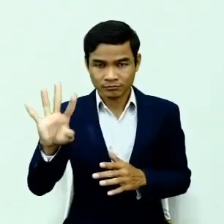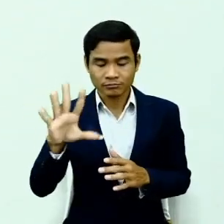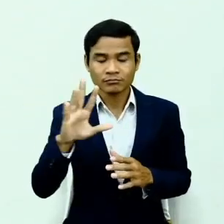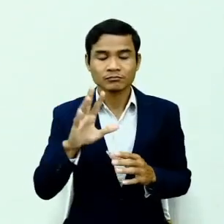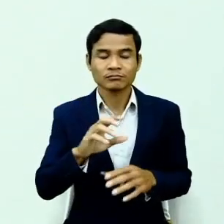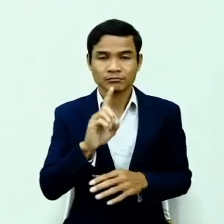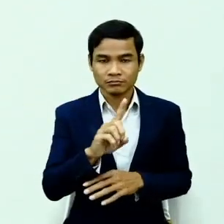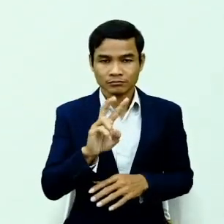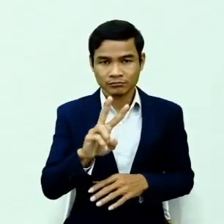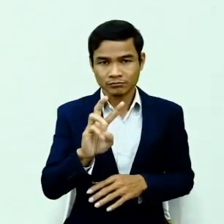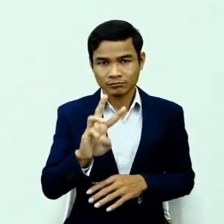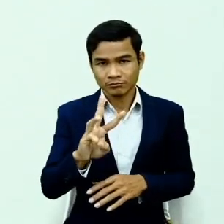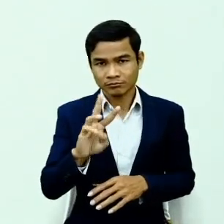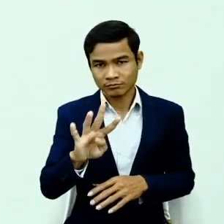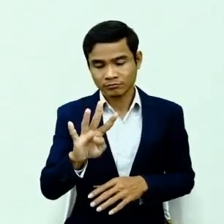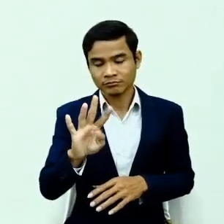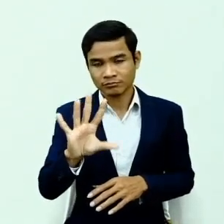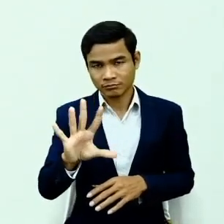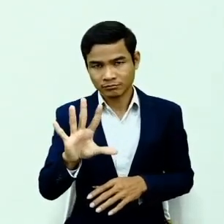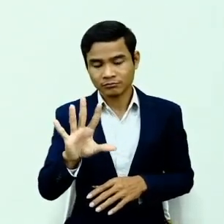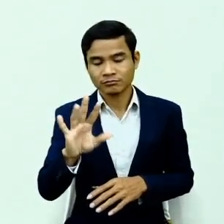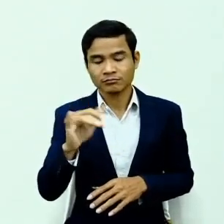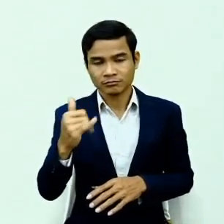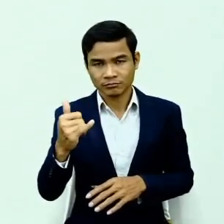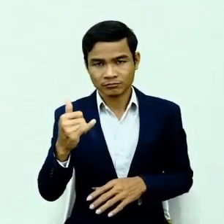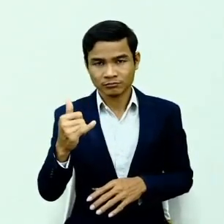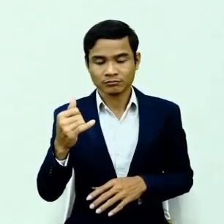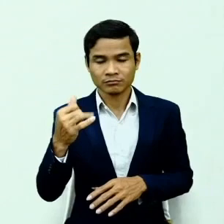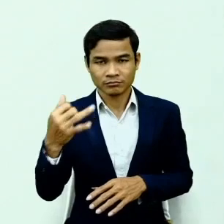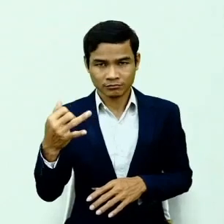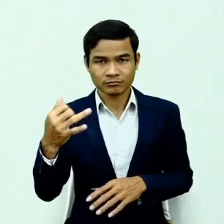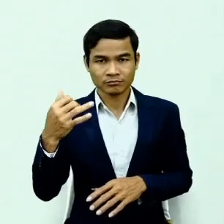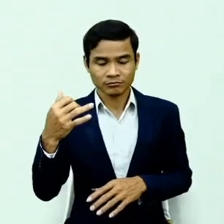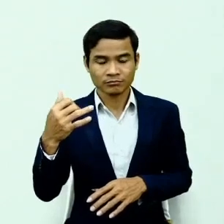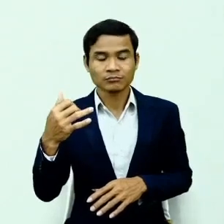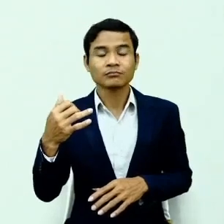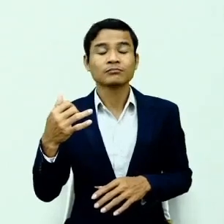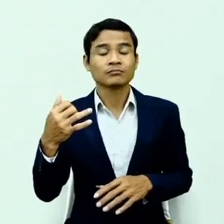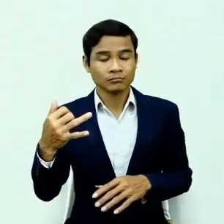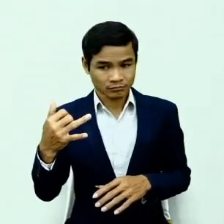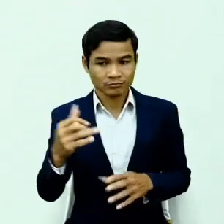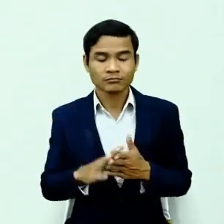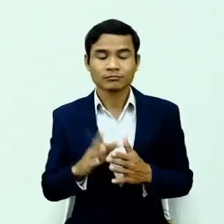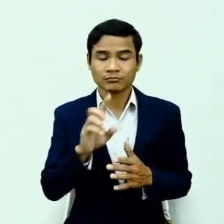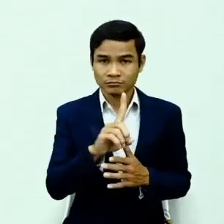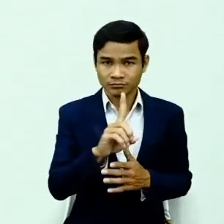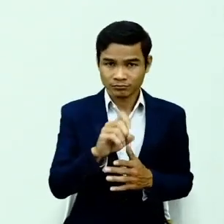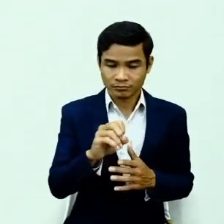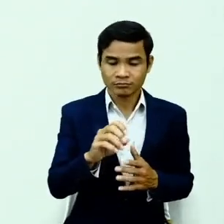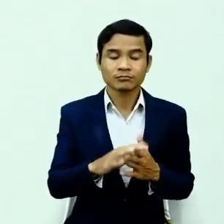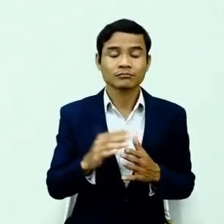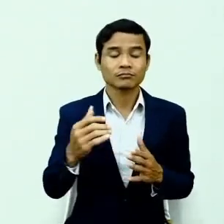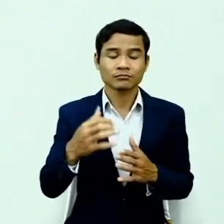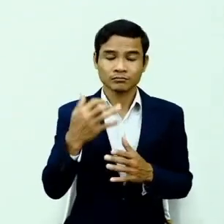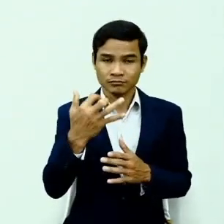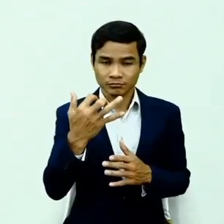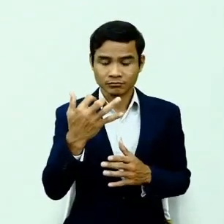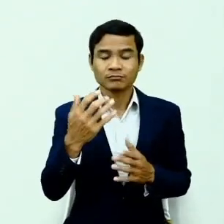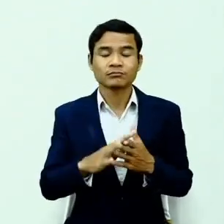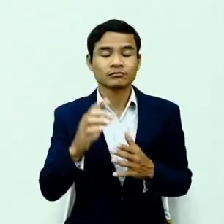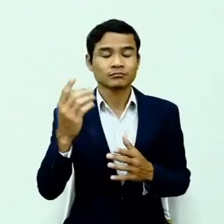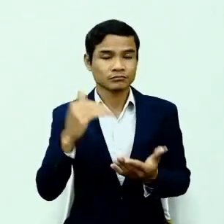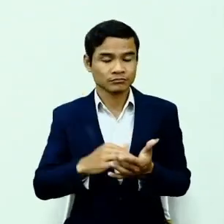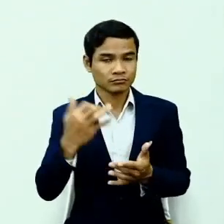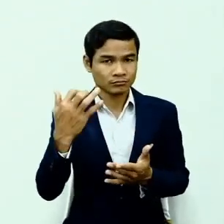vệnh tạo mũi. Bây, bây, bốn, pram, pram mũi, pram pi. Chà, chân đọc, không đọc miên pram pi đón. Sma nâng màn